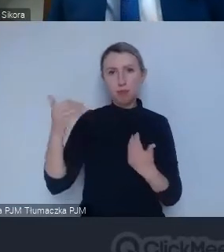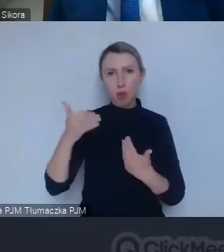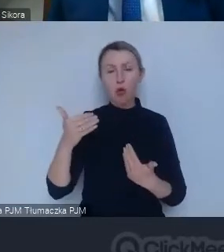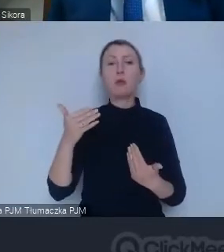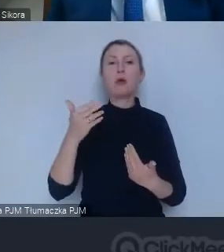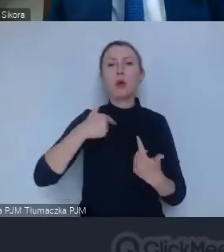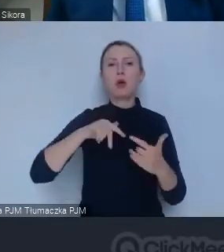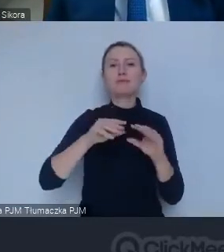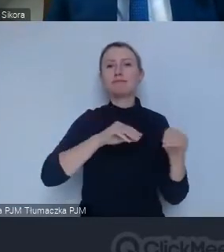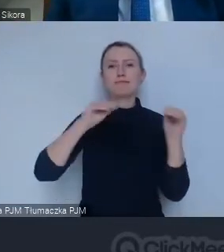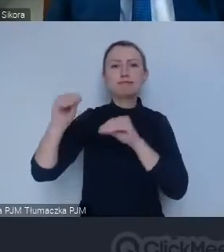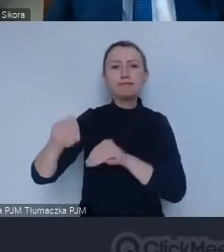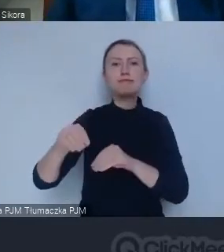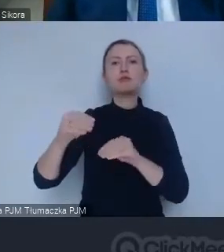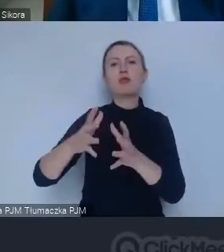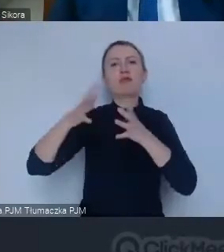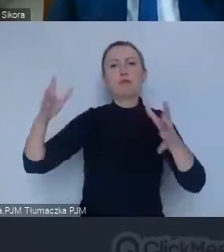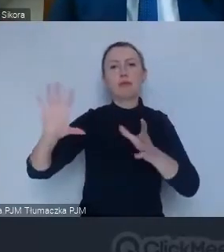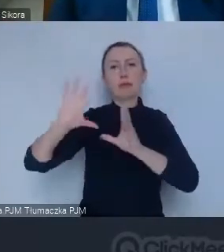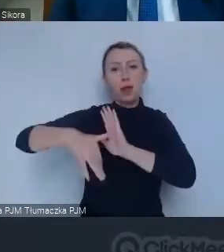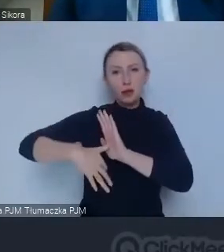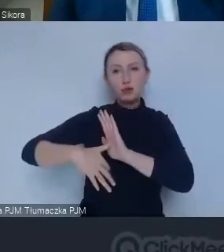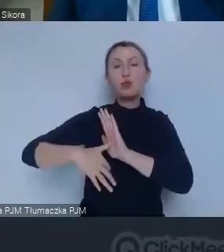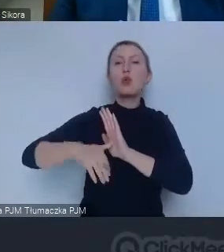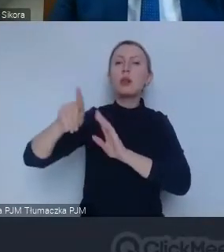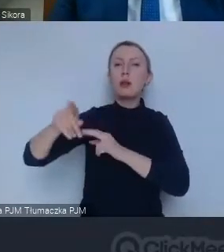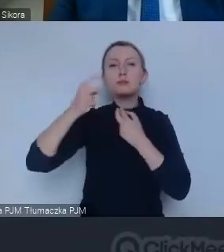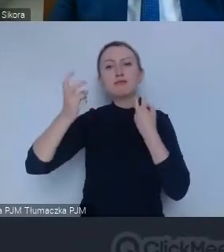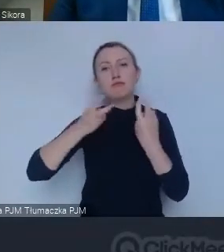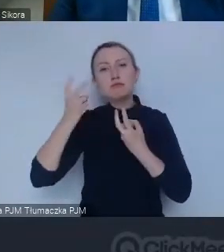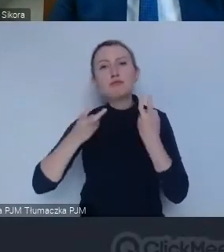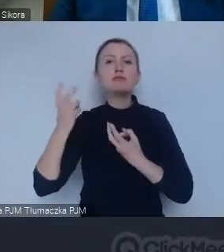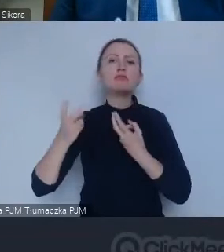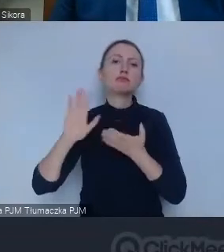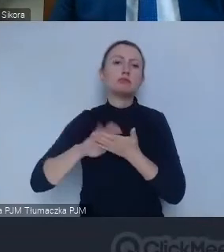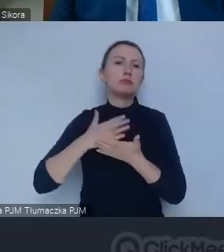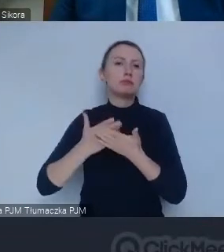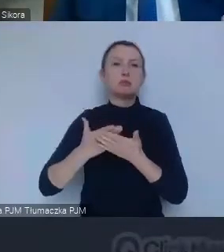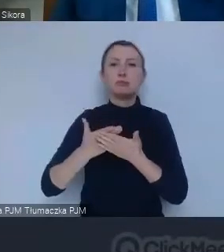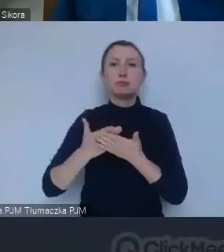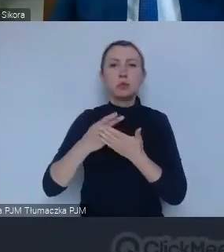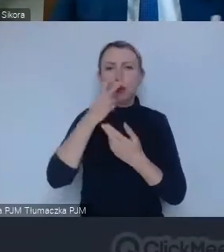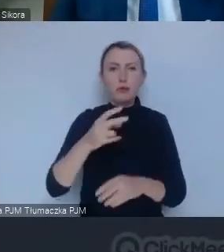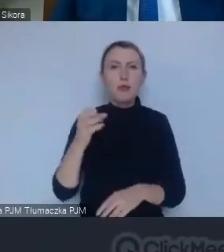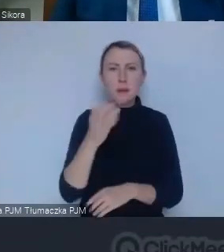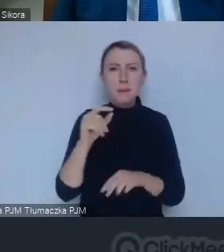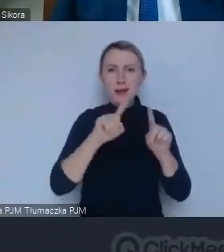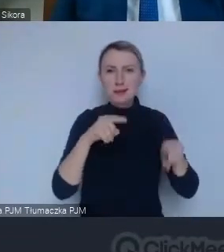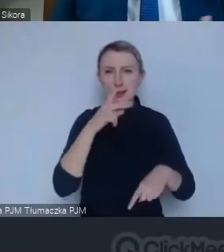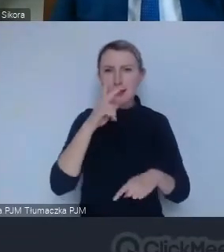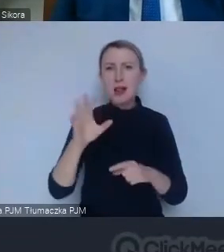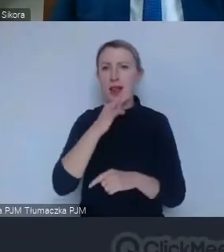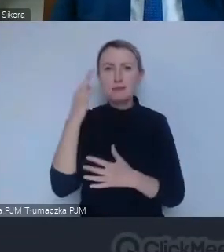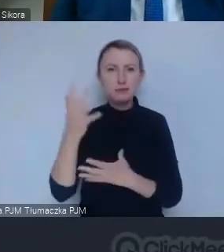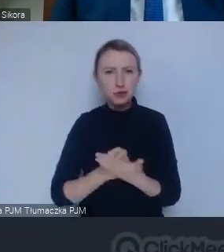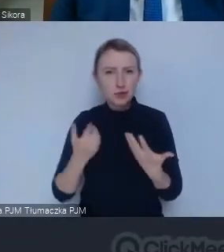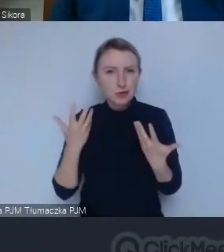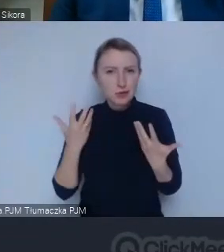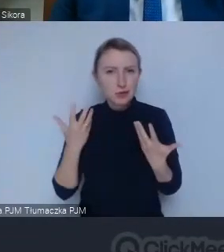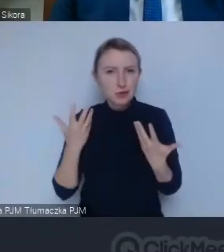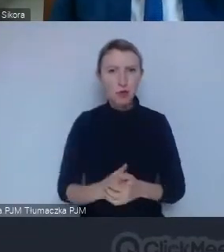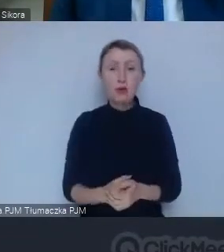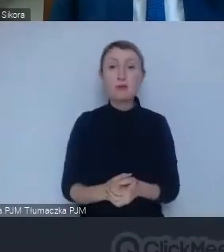migrują do zdecydowanie większych miast, tam szukając choćby nawet w tej prezentacji wynikającej, że lepszych zarobków, bo te